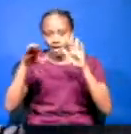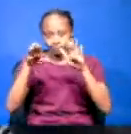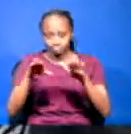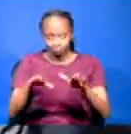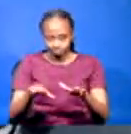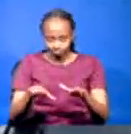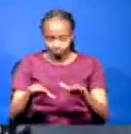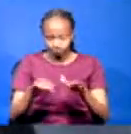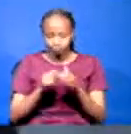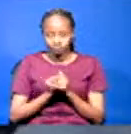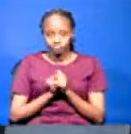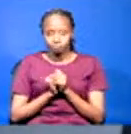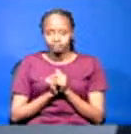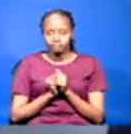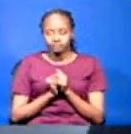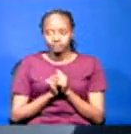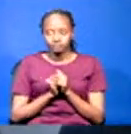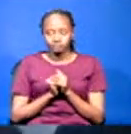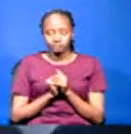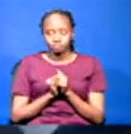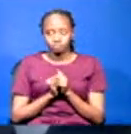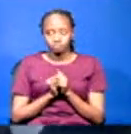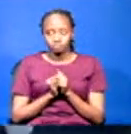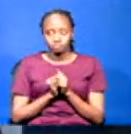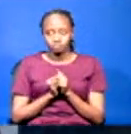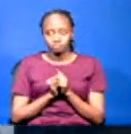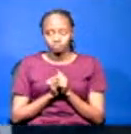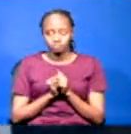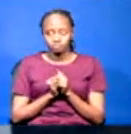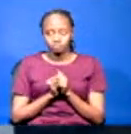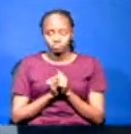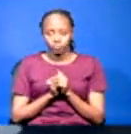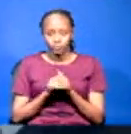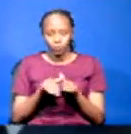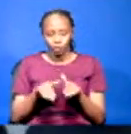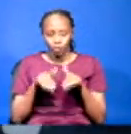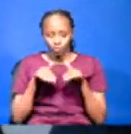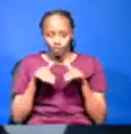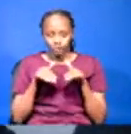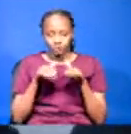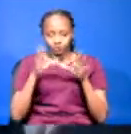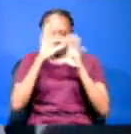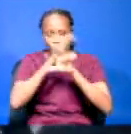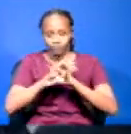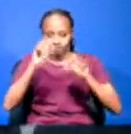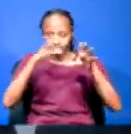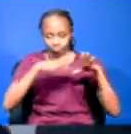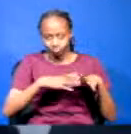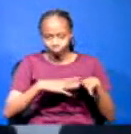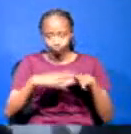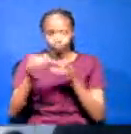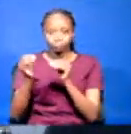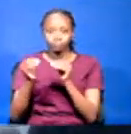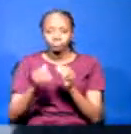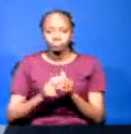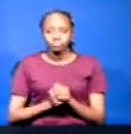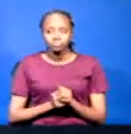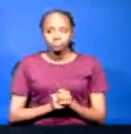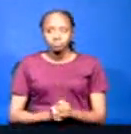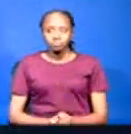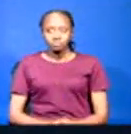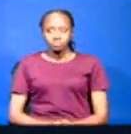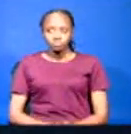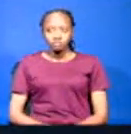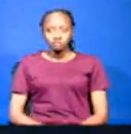we may be seated now. Tunaweza keti kwa sasa ili tumruhusu mheshimiwa rais aweze.